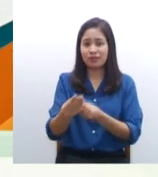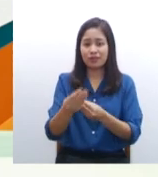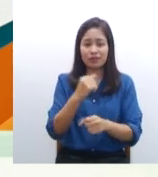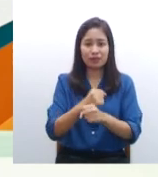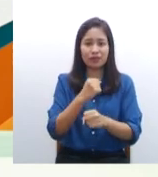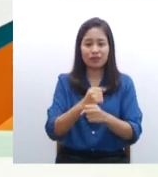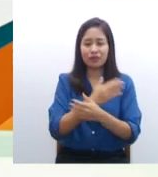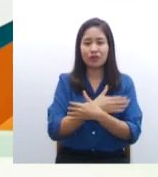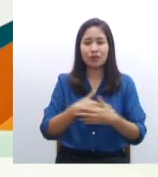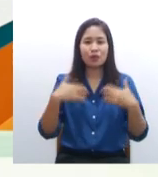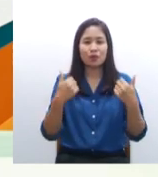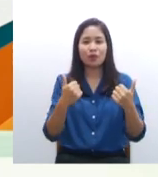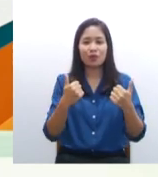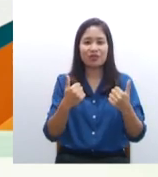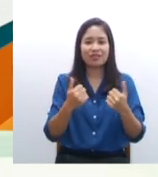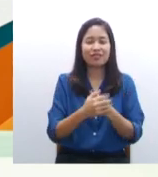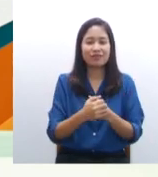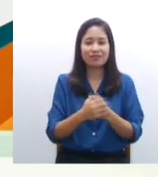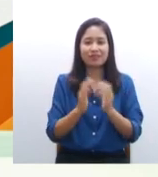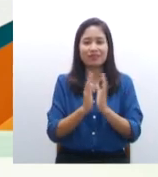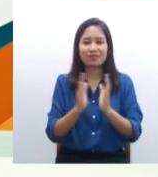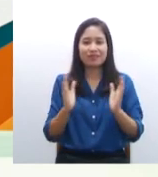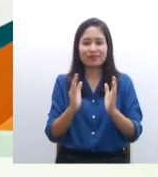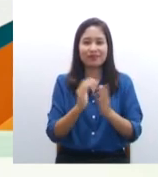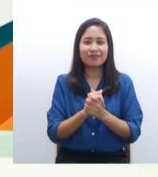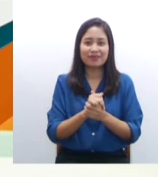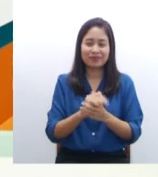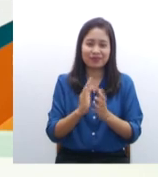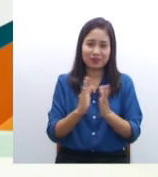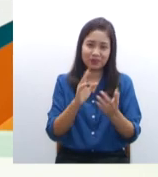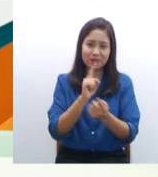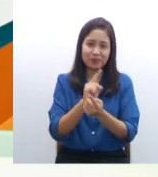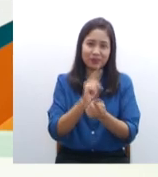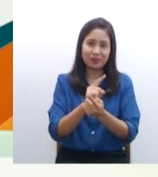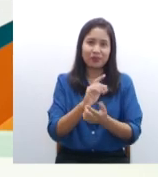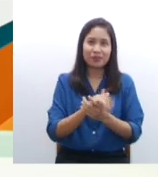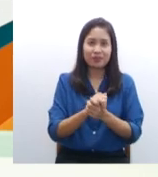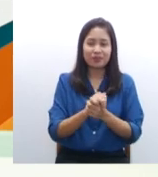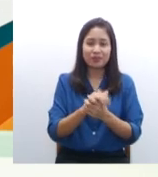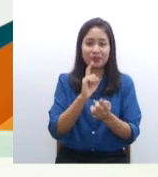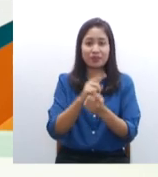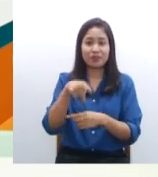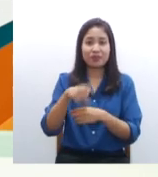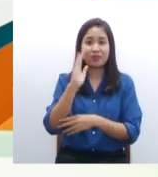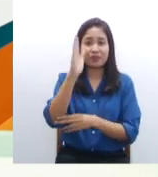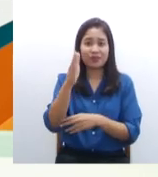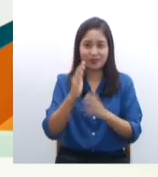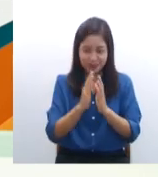ปฏิบัติหน้าที่นะครับด้วยความสุขนะครับก็ขอขอบคุณทุกท่านขอพบกันเพียงเท่านี้นะครับพบกันใหม่ในพุธหน้าครับสวัสดี